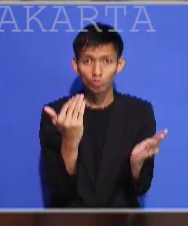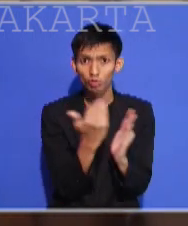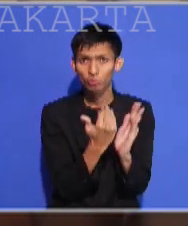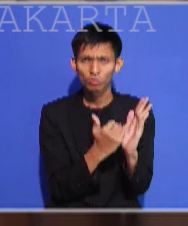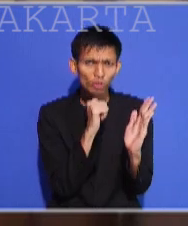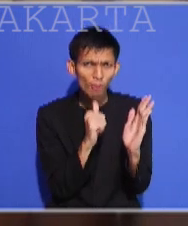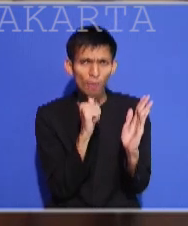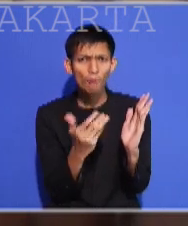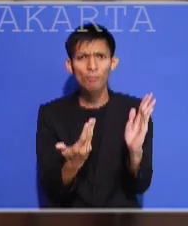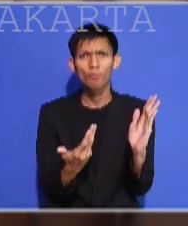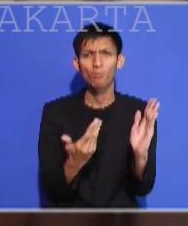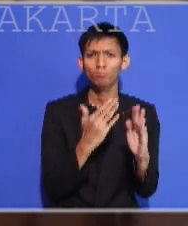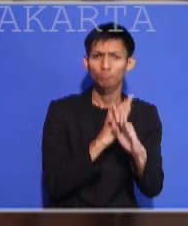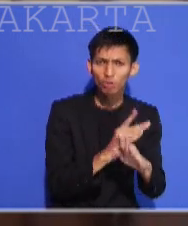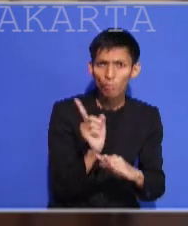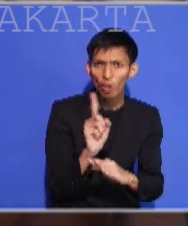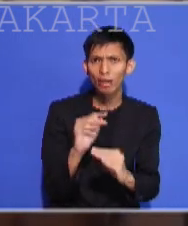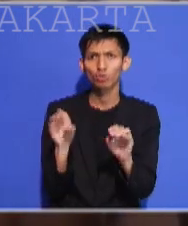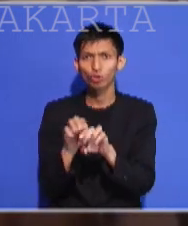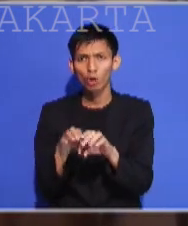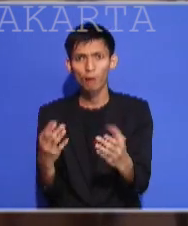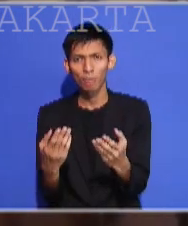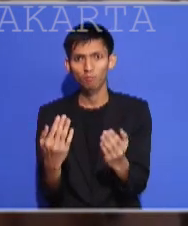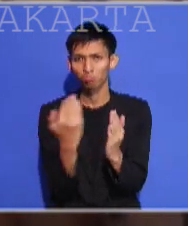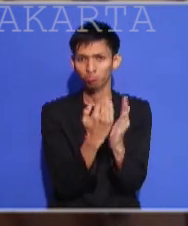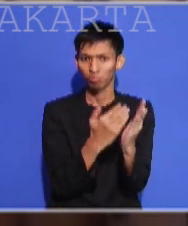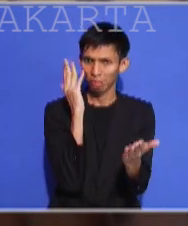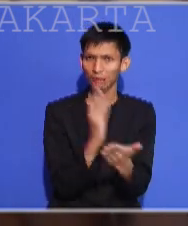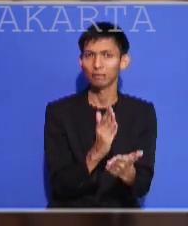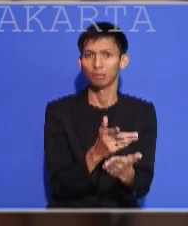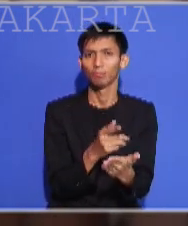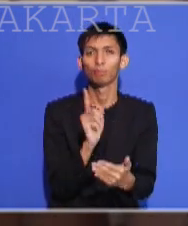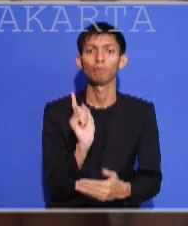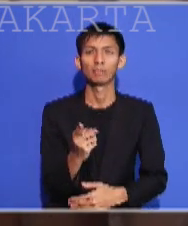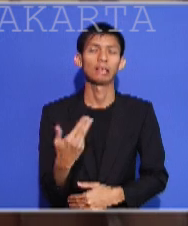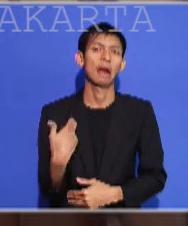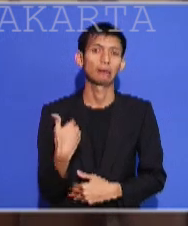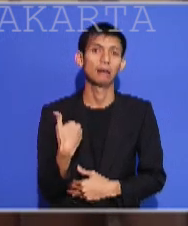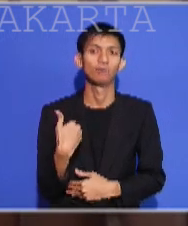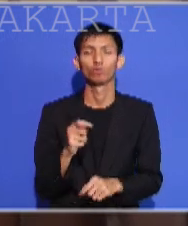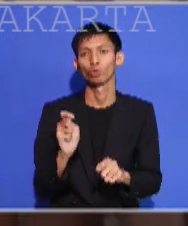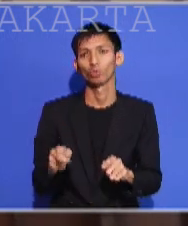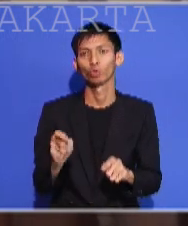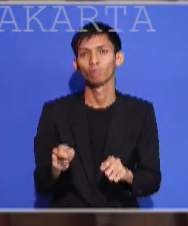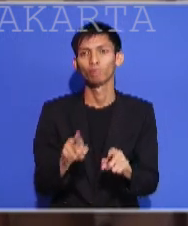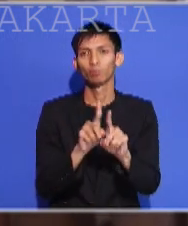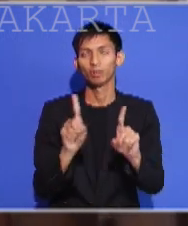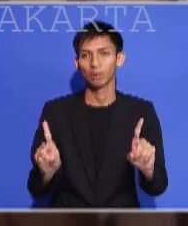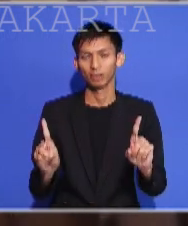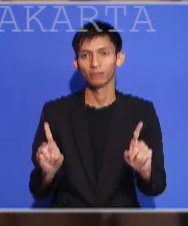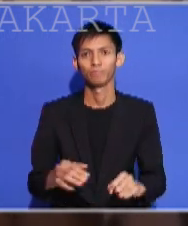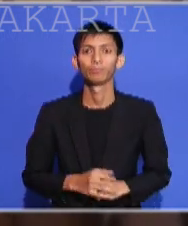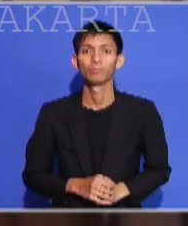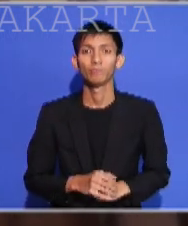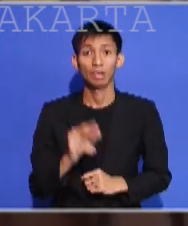eh akibat pelaksanaan putusan ini pasti akan ada konsekuensi masing-masing kalau kita sekali lagi dengan segala sekenario kita